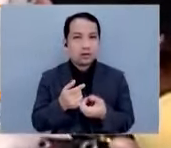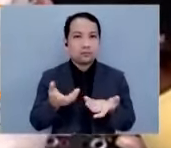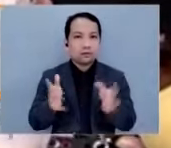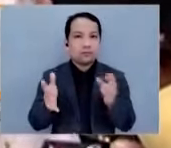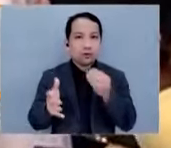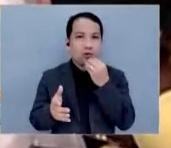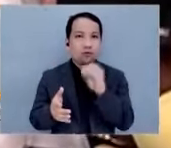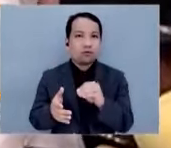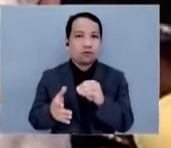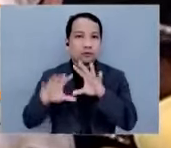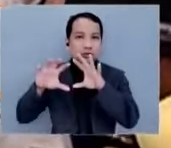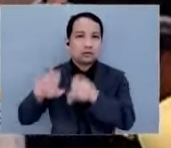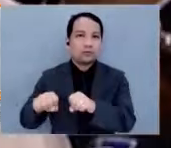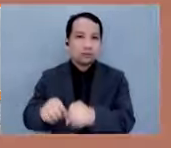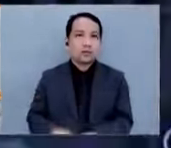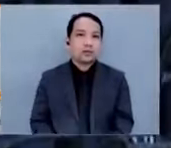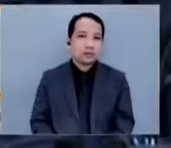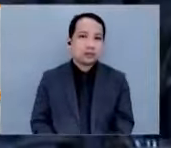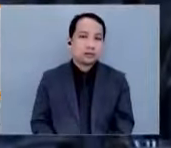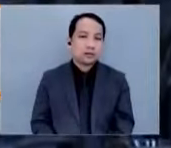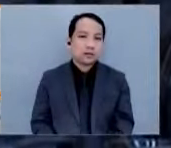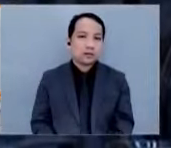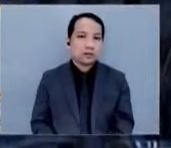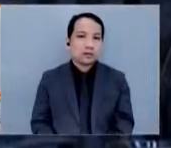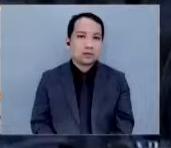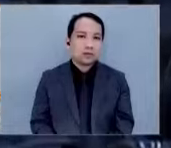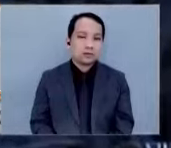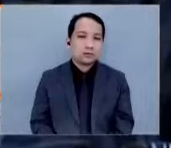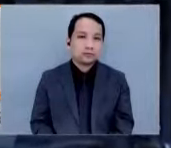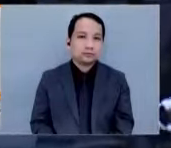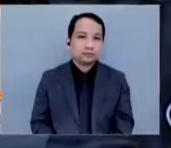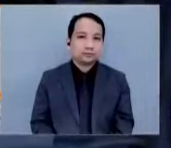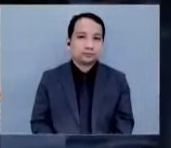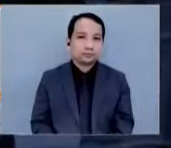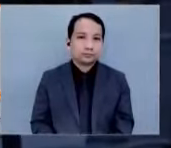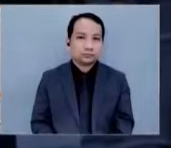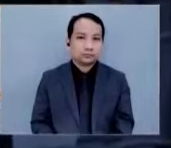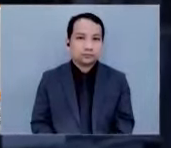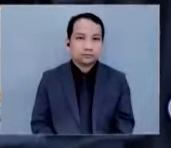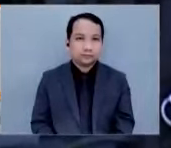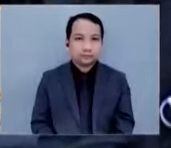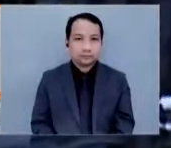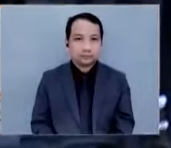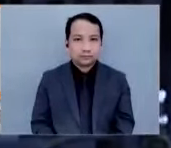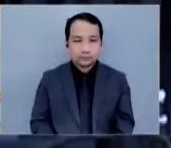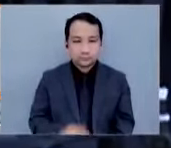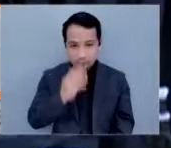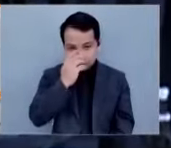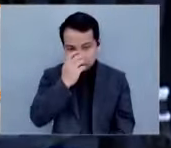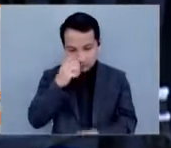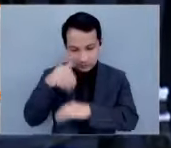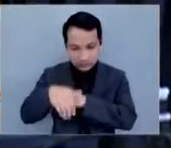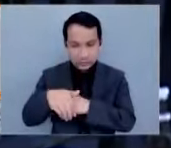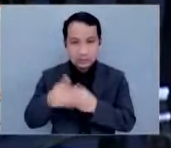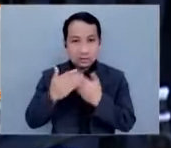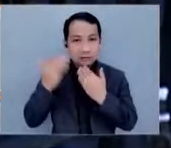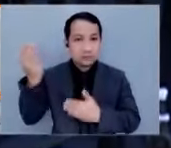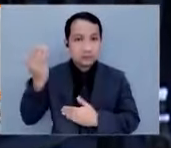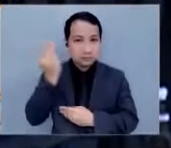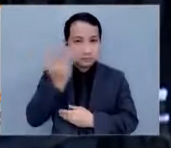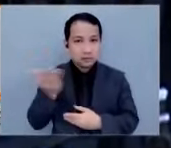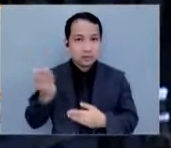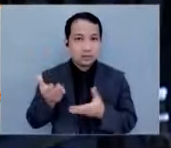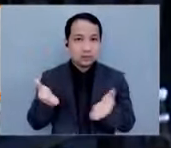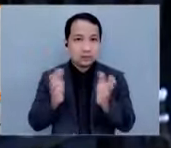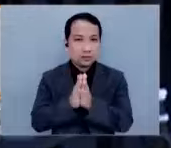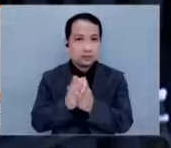the arrest order. Gusto ko lamang pong sundan yung... Kagabi sa isang privilege speech, hiniling na ni